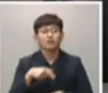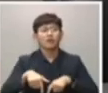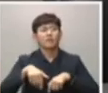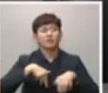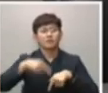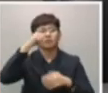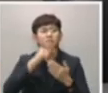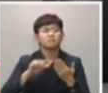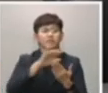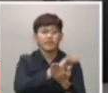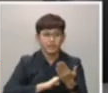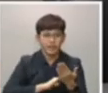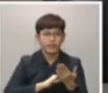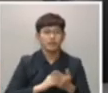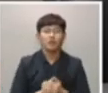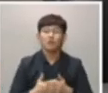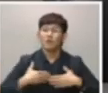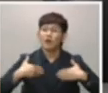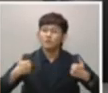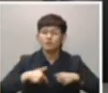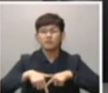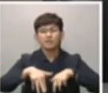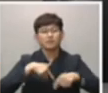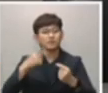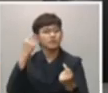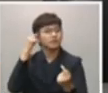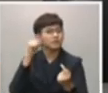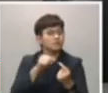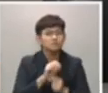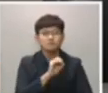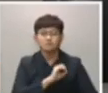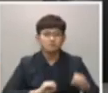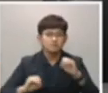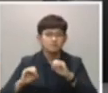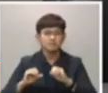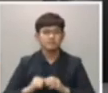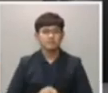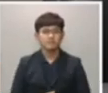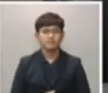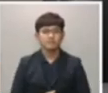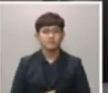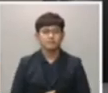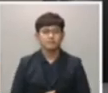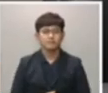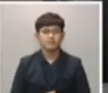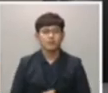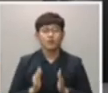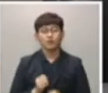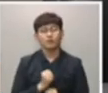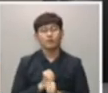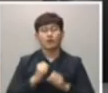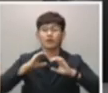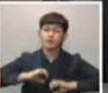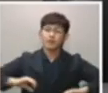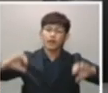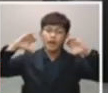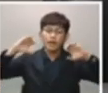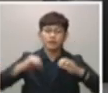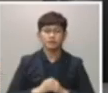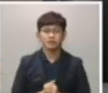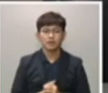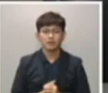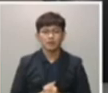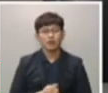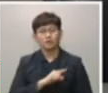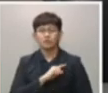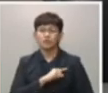าติและความสุขของประชาชนโดยรวมข้าราชการบริหารราชการแผ่นดินโด